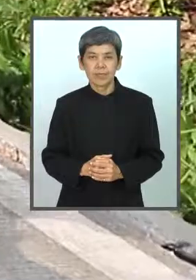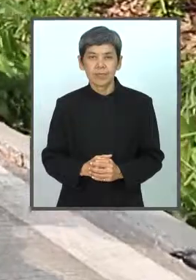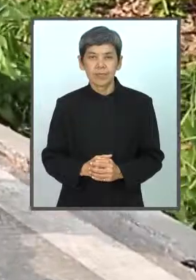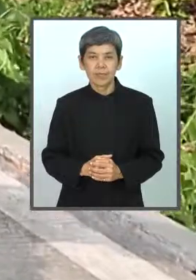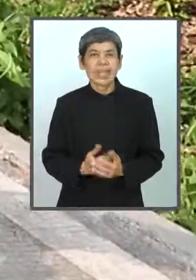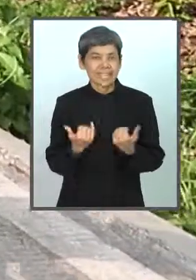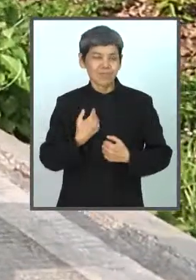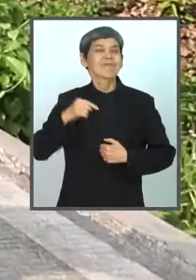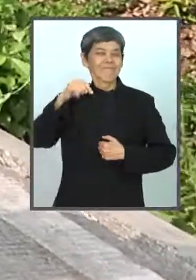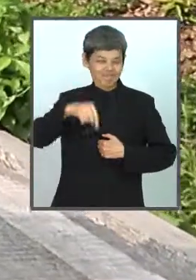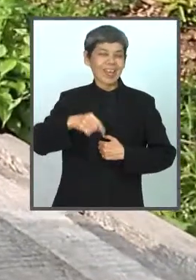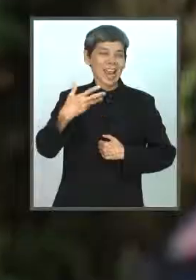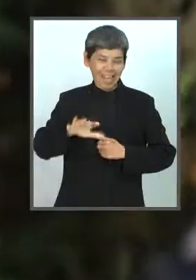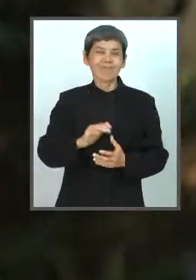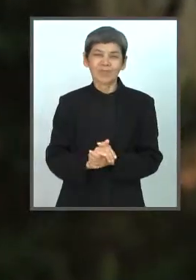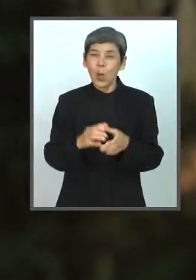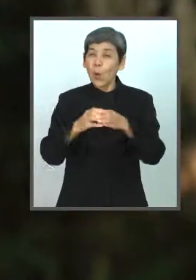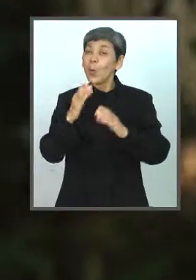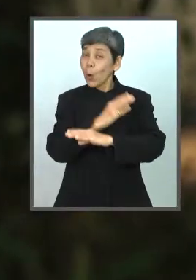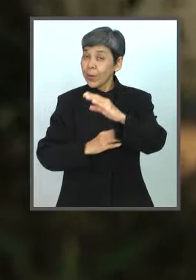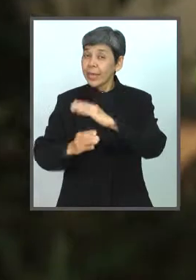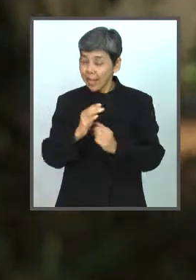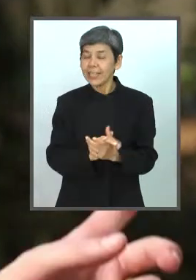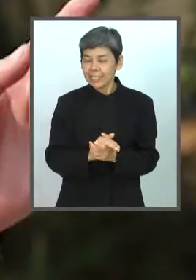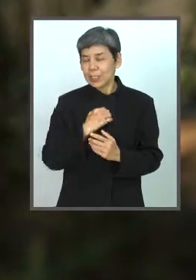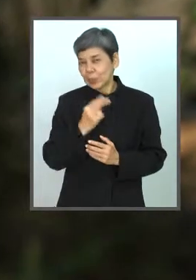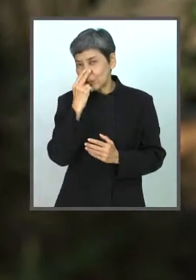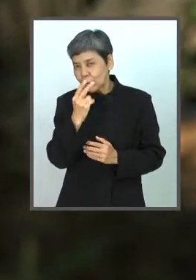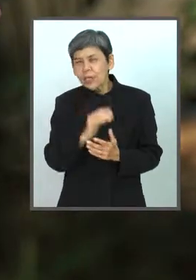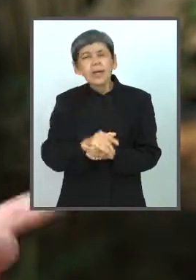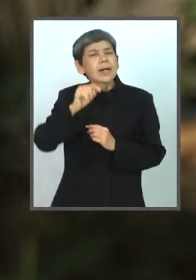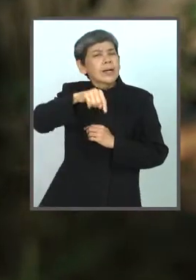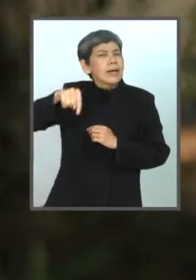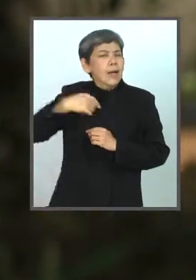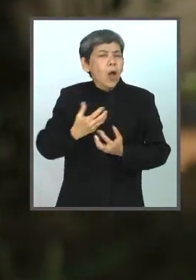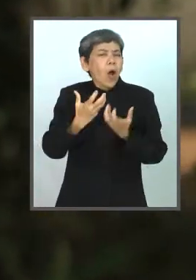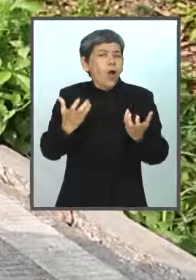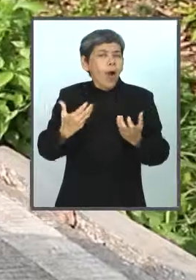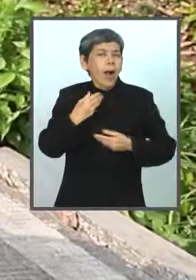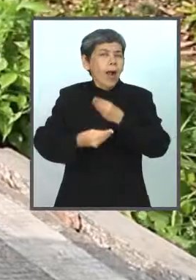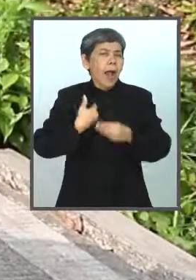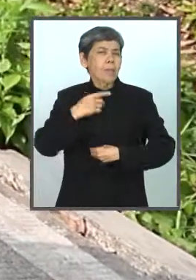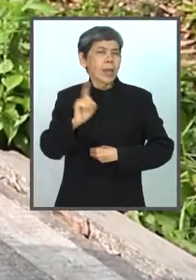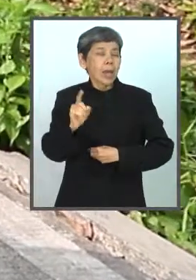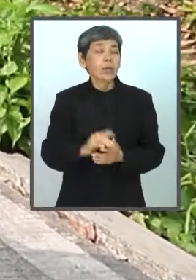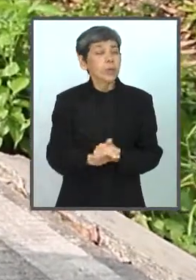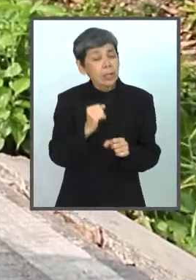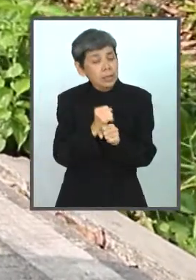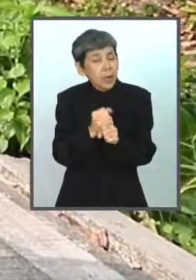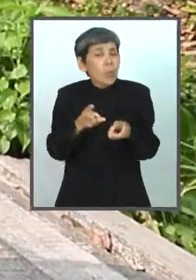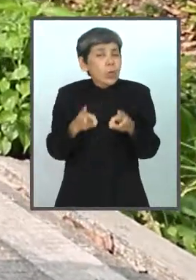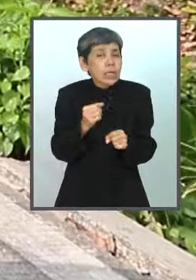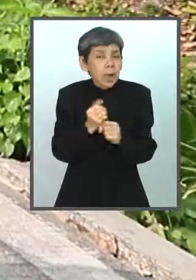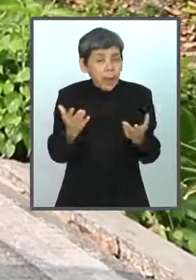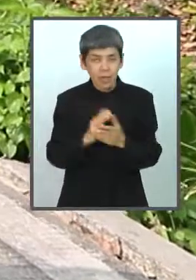ผู้ชมครับตอนนี้ผมก็เดินทางไปถึงแล้วนะครับกลุ่มคนพิการบางกลางนะฮะเดี๋ยวเราเข้าไปดูกันว่าภายในนี้มีสินค้าอะไรขายบ้างนะฮะแล้วก็มีกระบวนการทำงานยังไงแล้ว